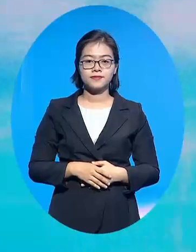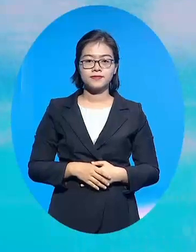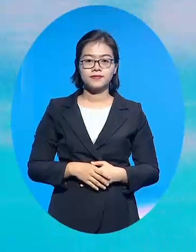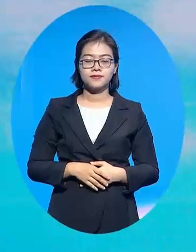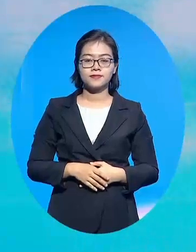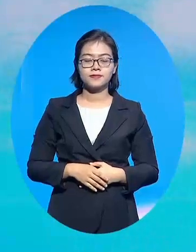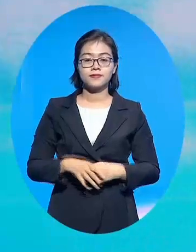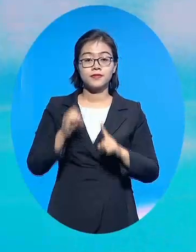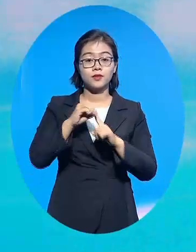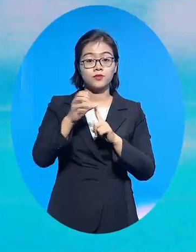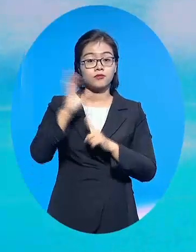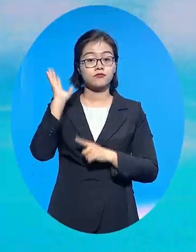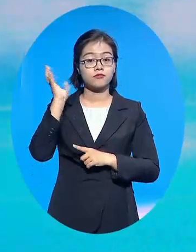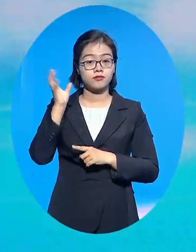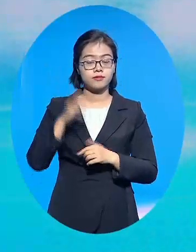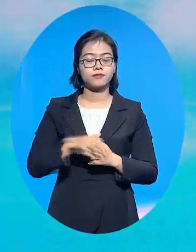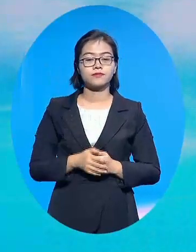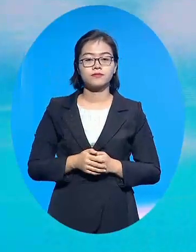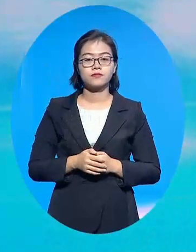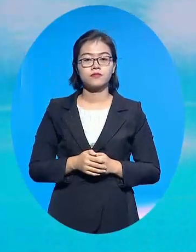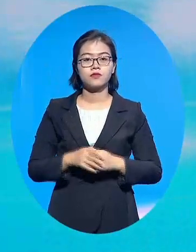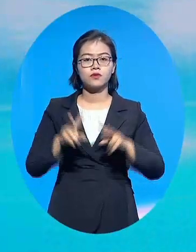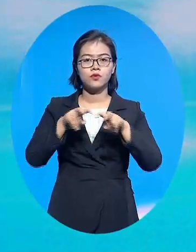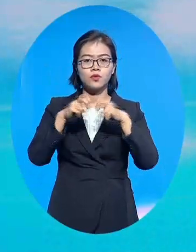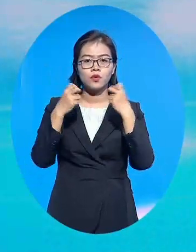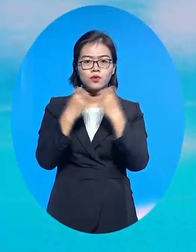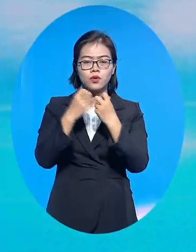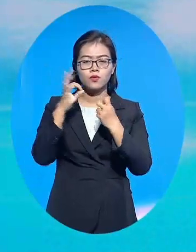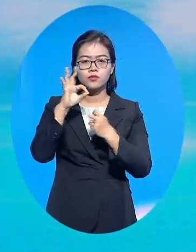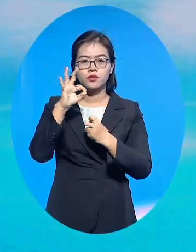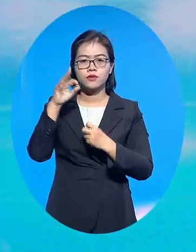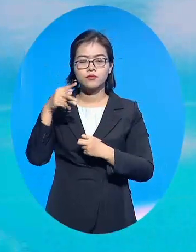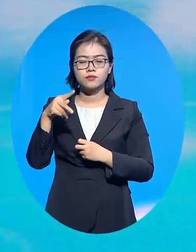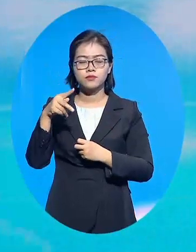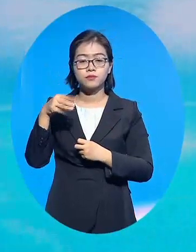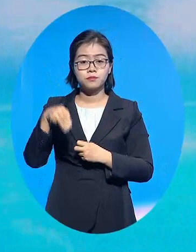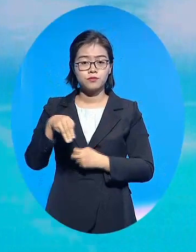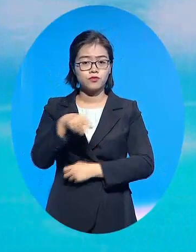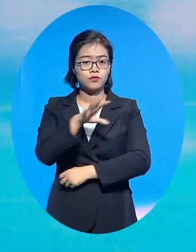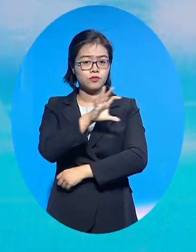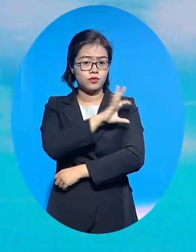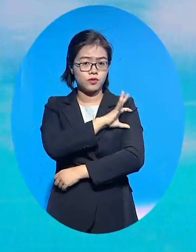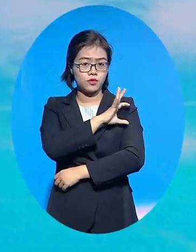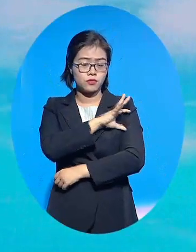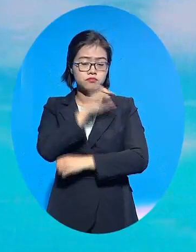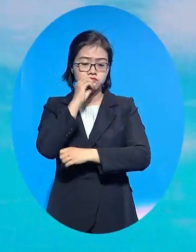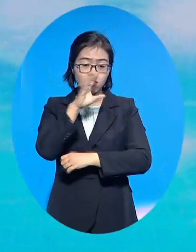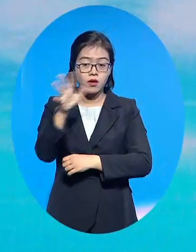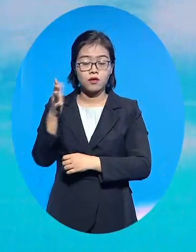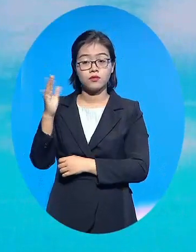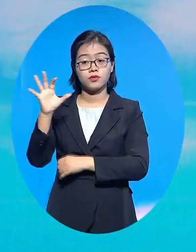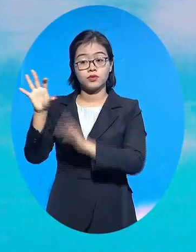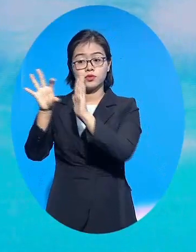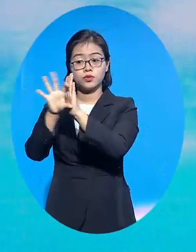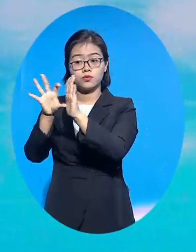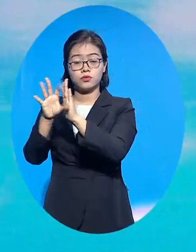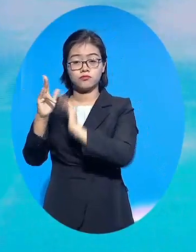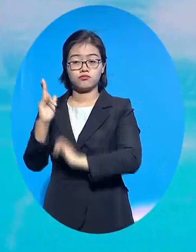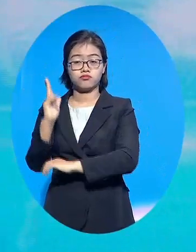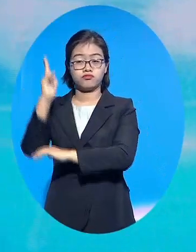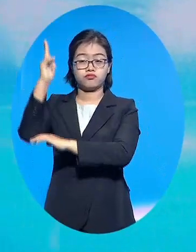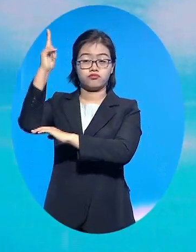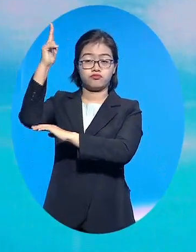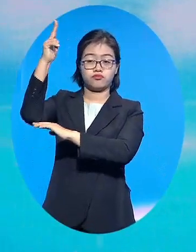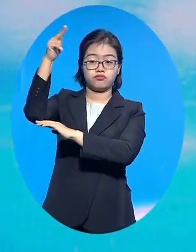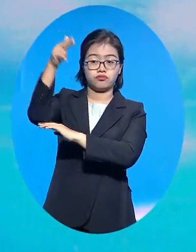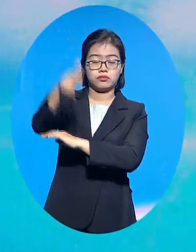trên thế giới hội đồng Tham Mưu Trưởng liên quân Hàn Quốc ccs cho biết Triều Tiên vừa phóng một tên lửa đạn đạo tầm xa và hai tên lửa